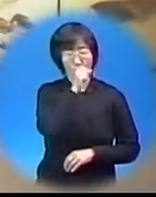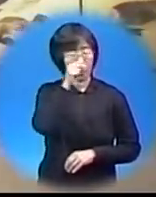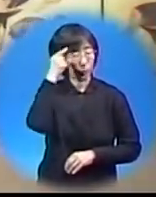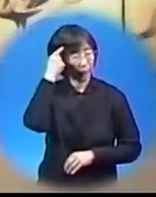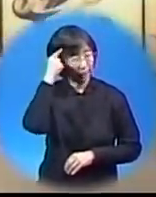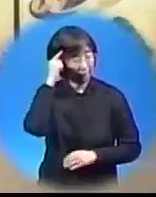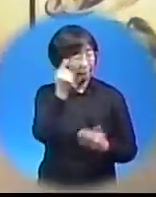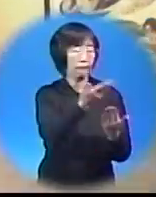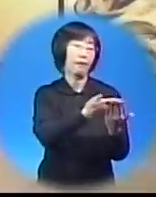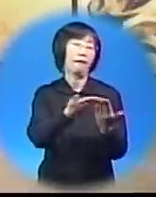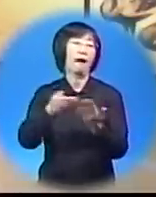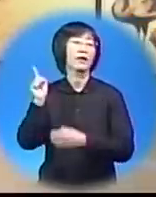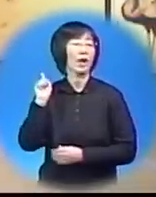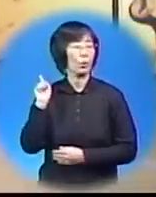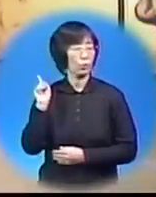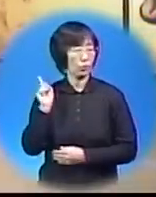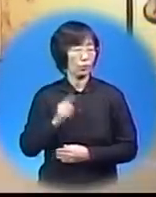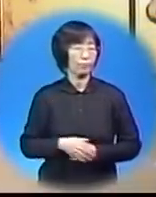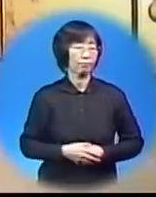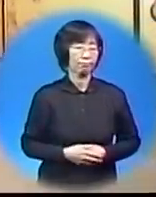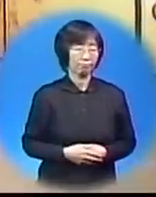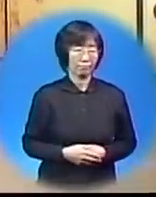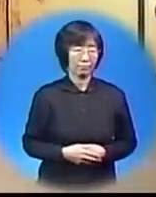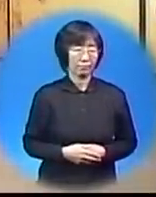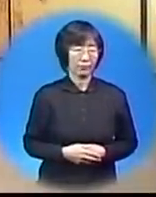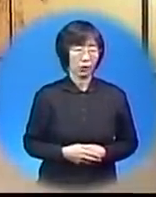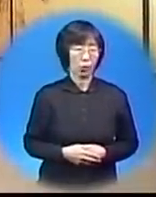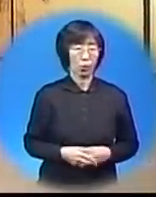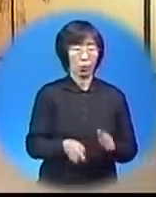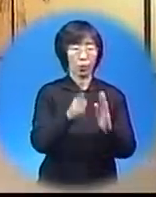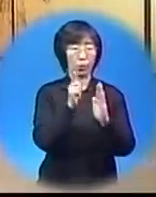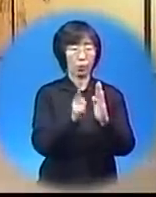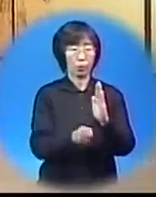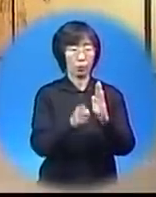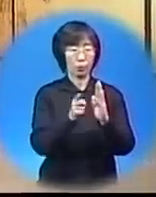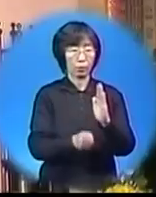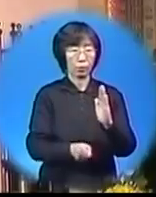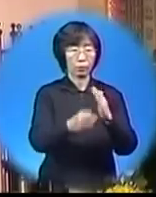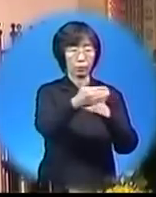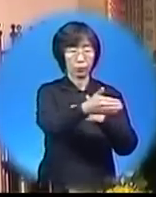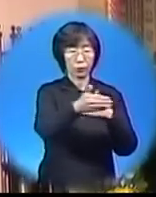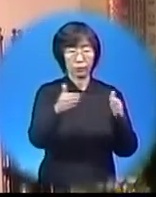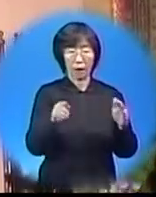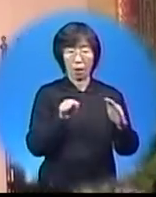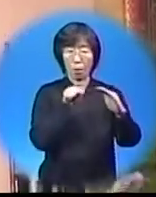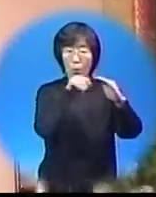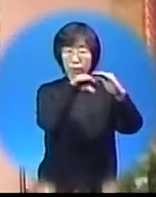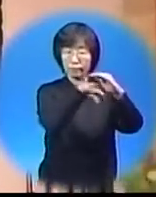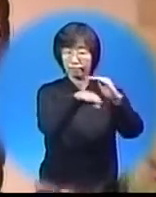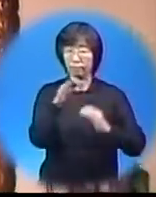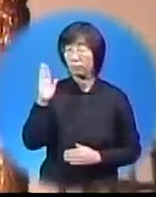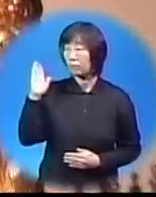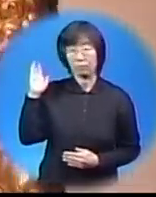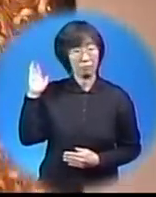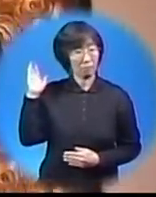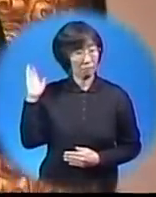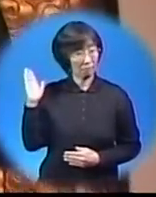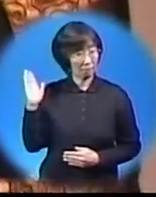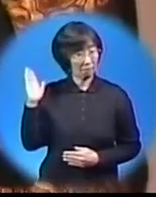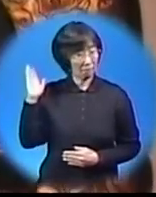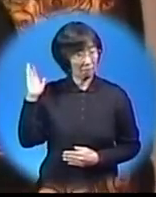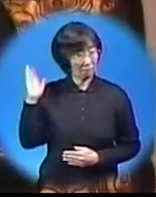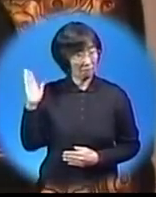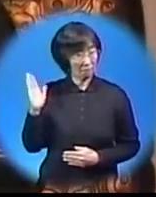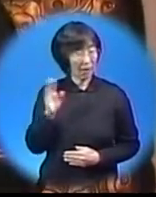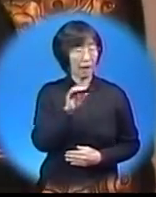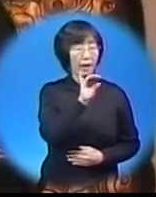。こちらお仏間奥に配置されております仏像は十一面観音菩薩と申しまして、今から1100